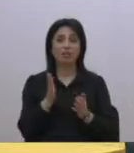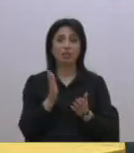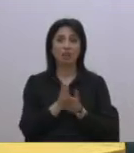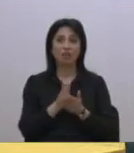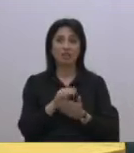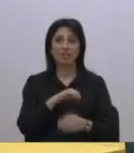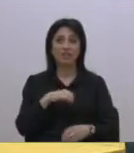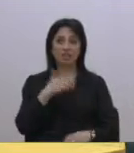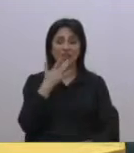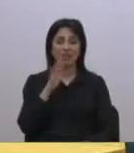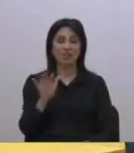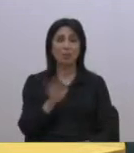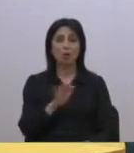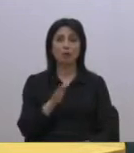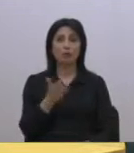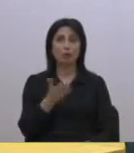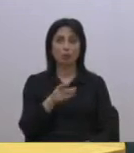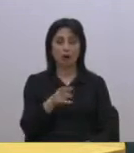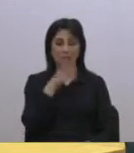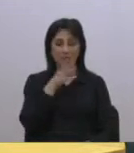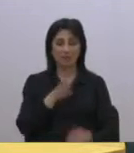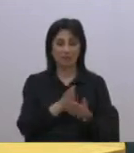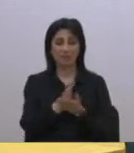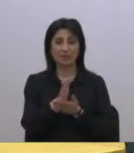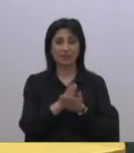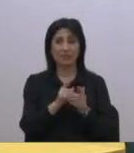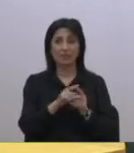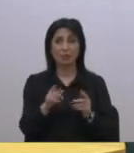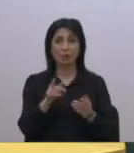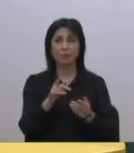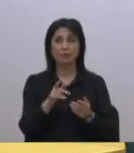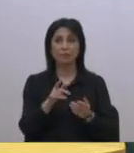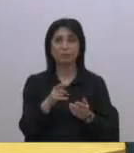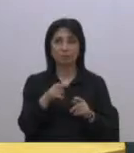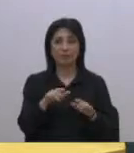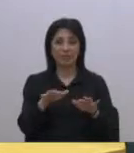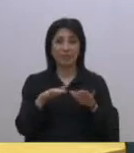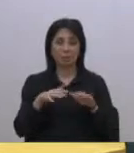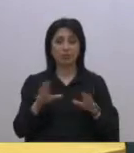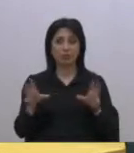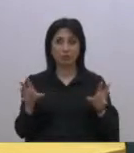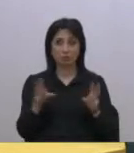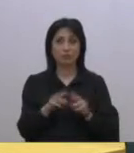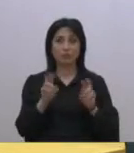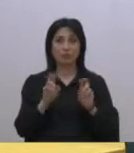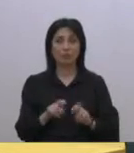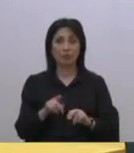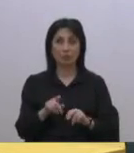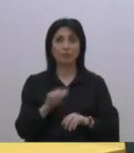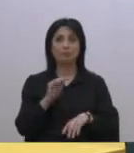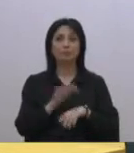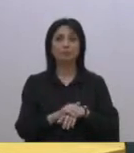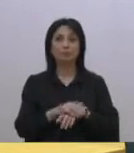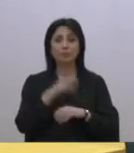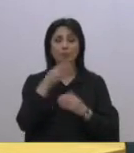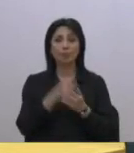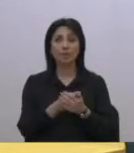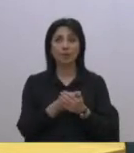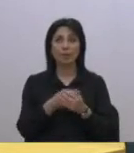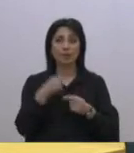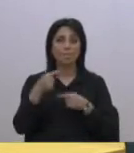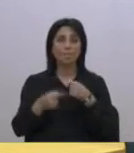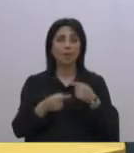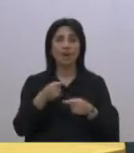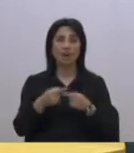თვითონ ნაციონალური მოძრაობა, რომელიც ამდენი წლის განმავლობაში აი ამ დარბაზში ჩვენთან ერთად იჯდა, ფაქტობრივად საკუთარ